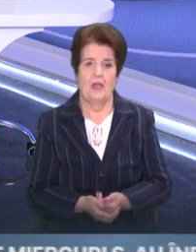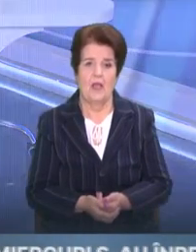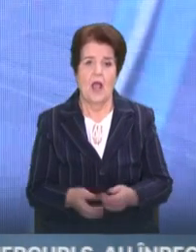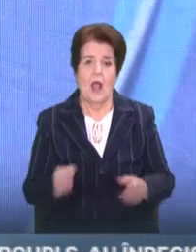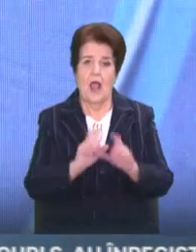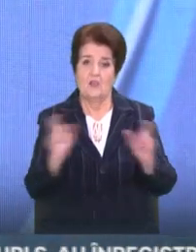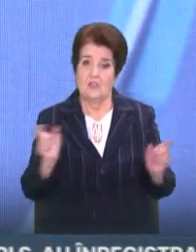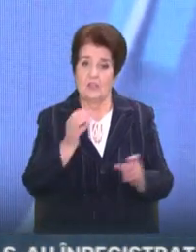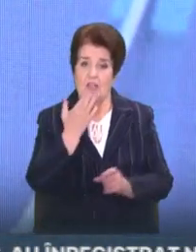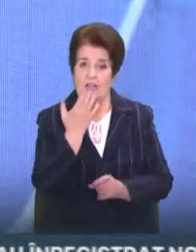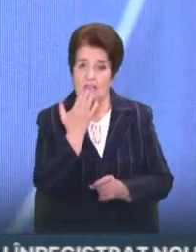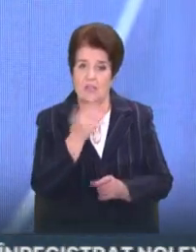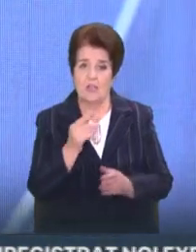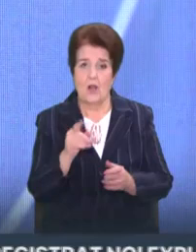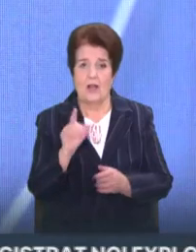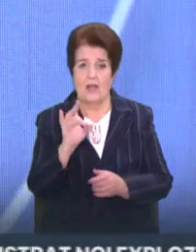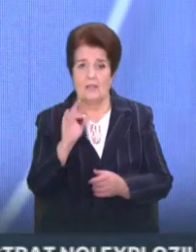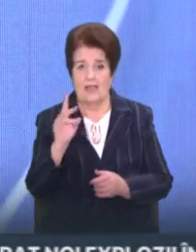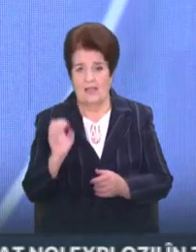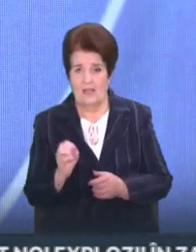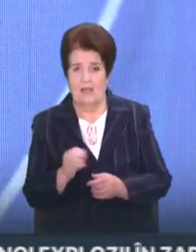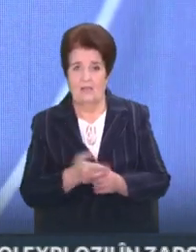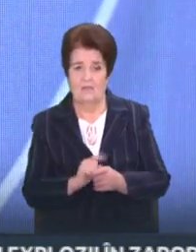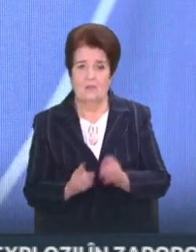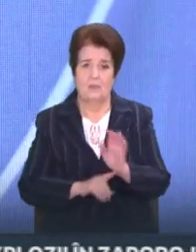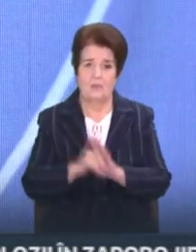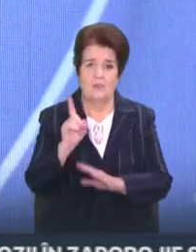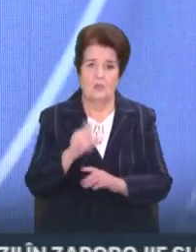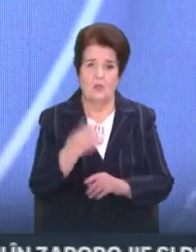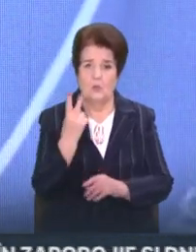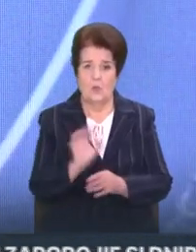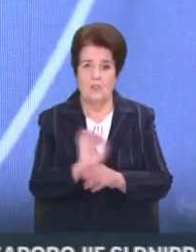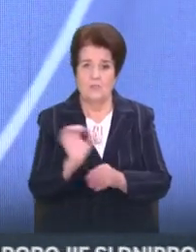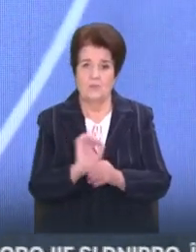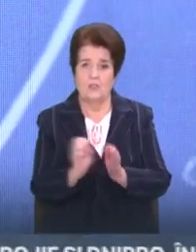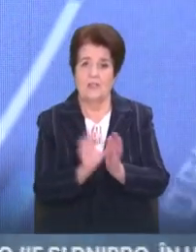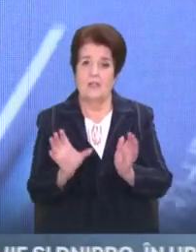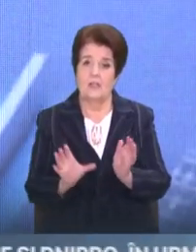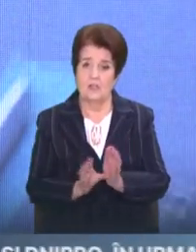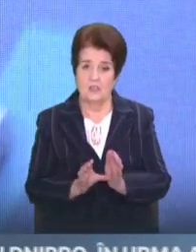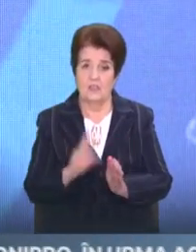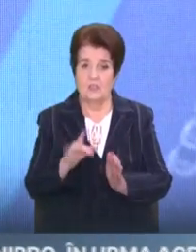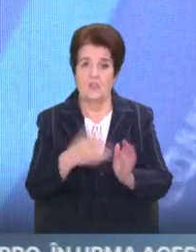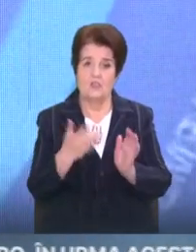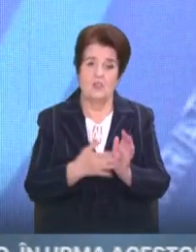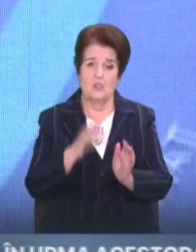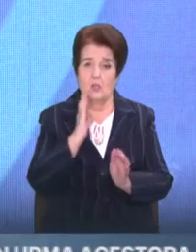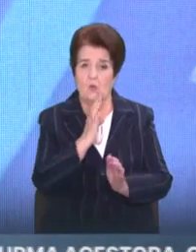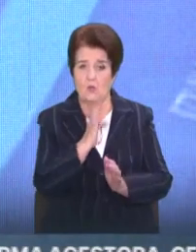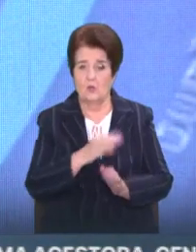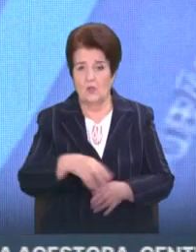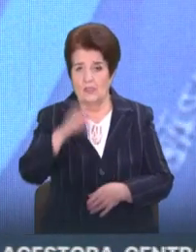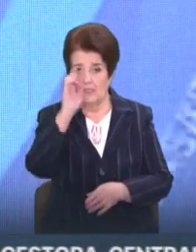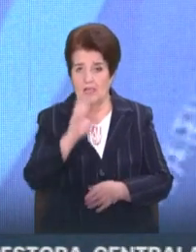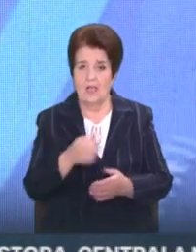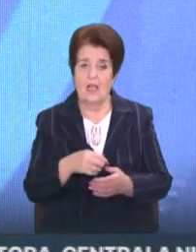Agenția Națională pentru Reglementare Energetică a dat curs cererii celor doi distribuitori de energie electrică din centrul și nordul țării, dar a